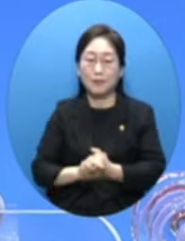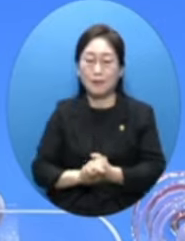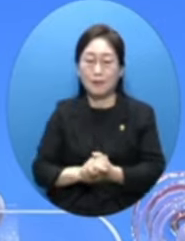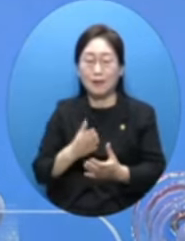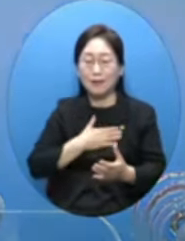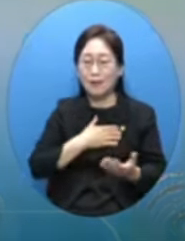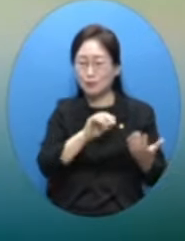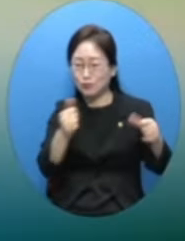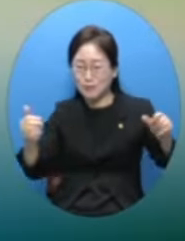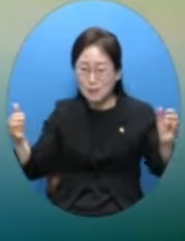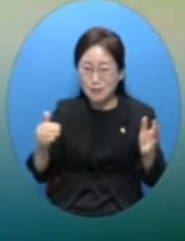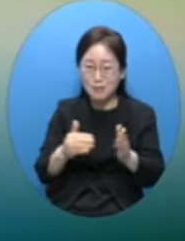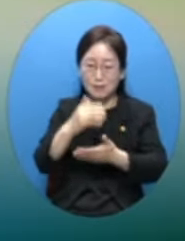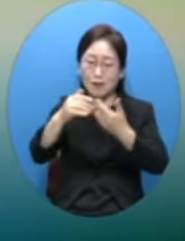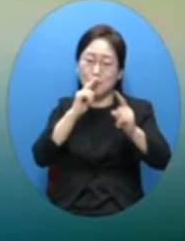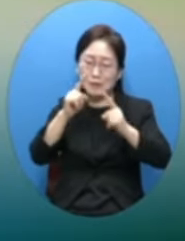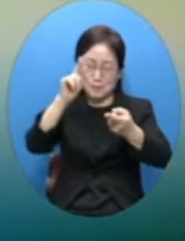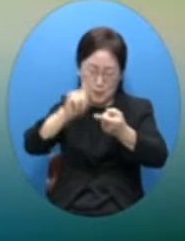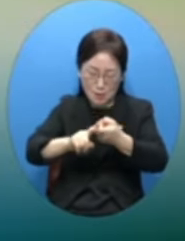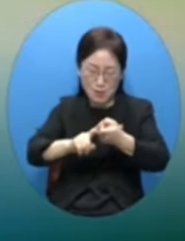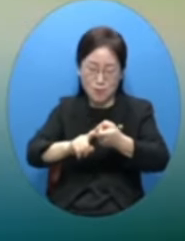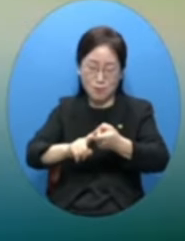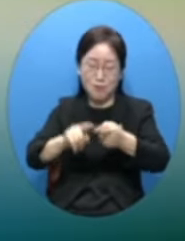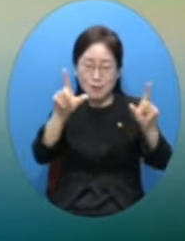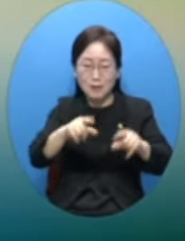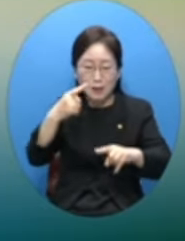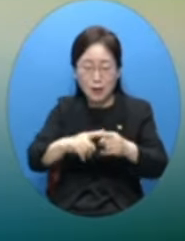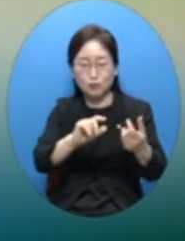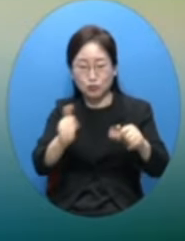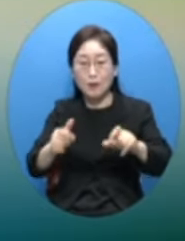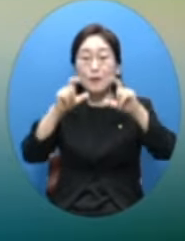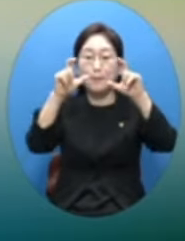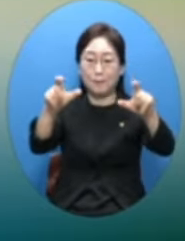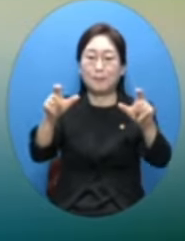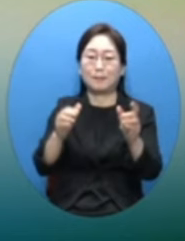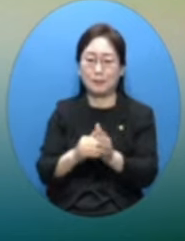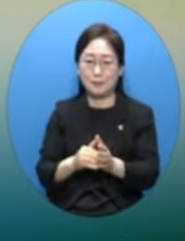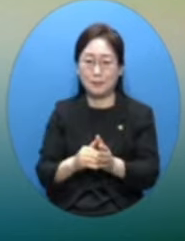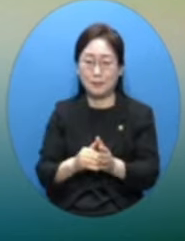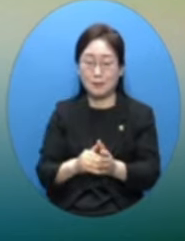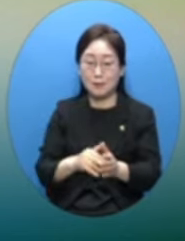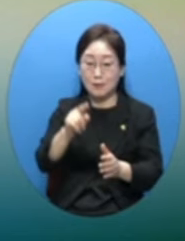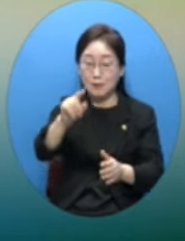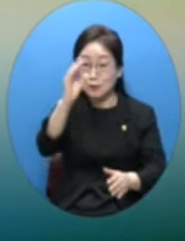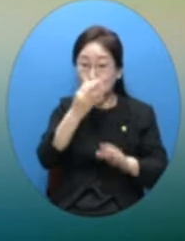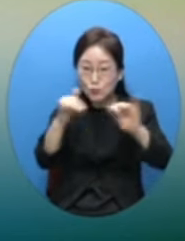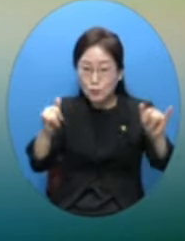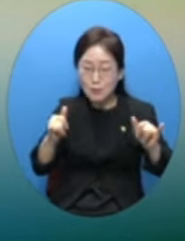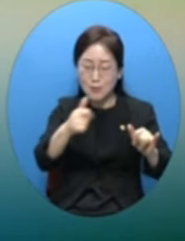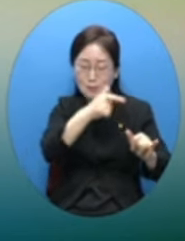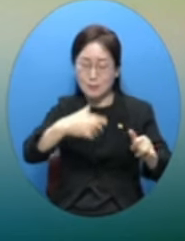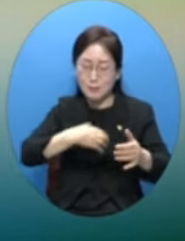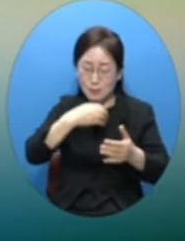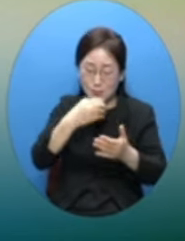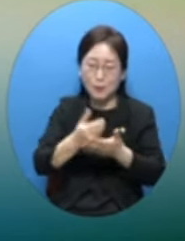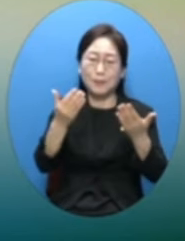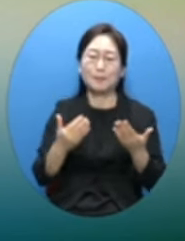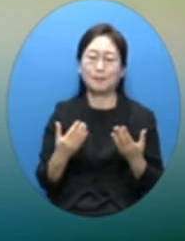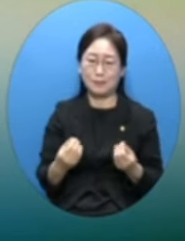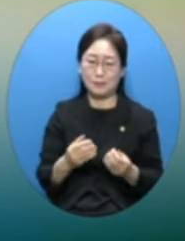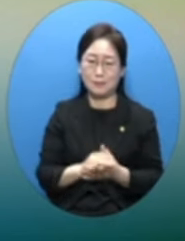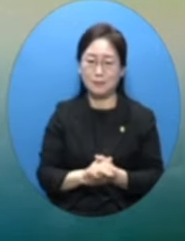나는 죽을 때까지 말씀을 붙들고 살다 죽을 것입니다 하고 선포할 때 거기 있는 성도들이 큰 감동을 받았습니다.